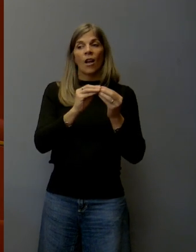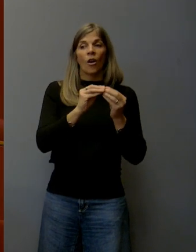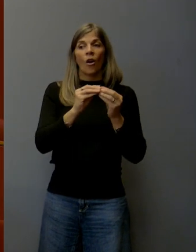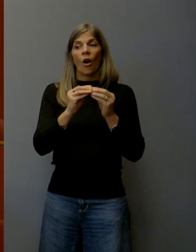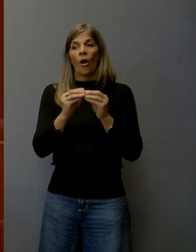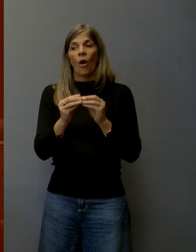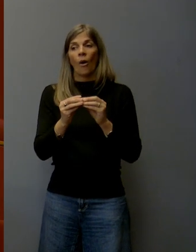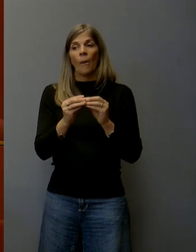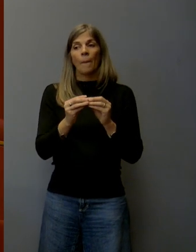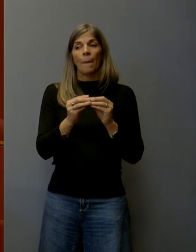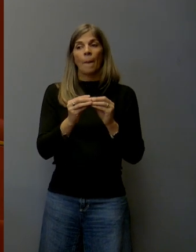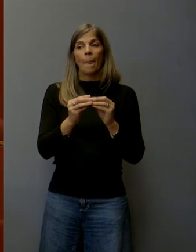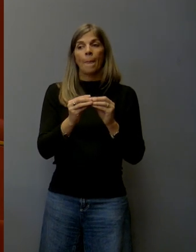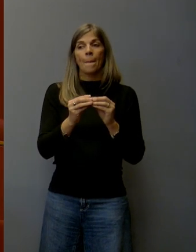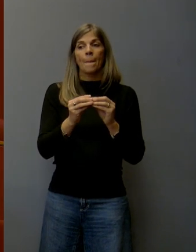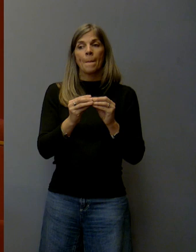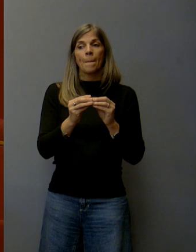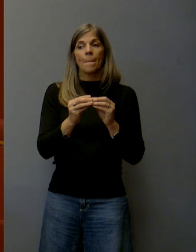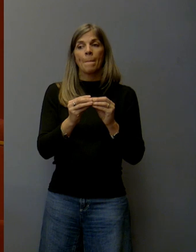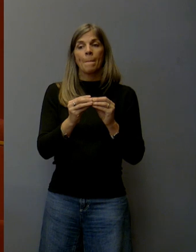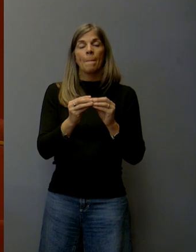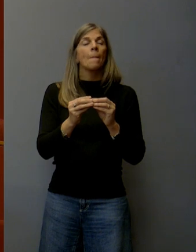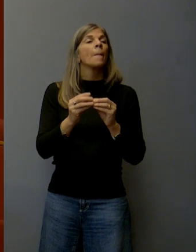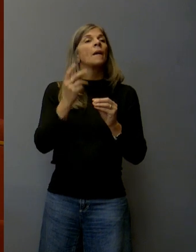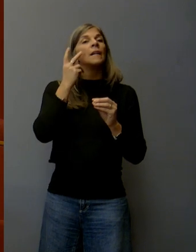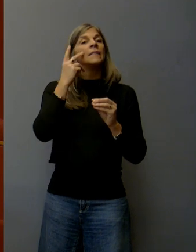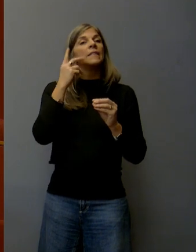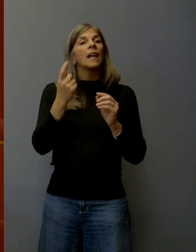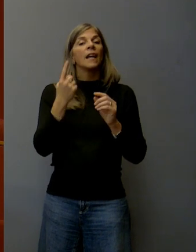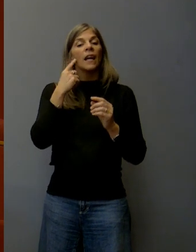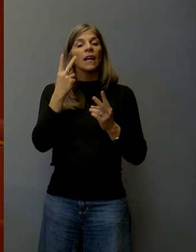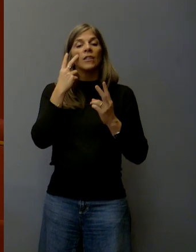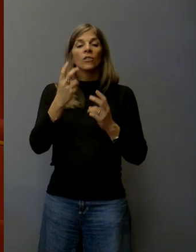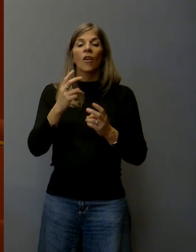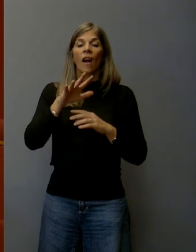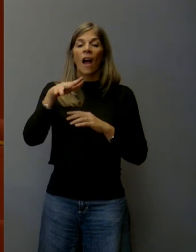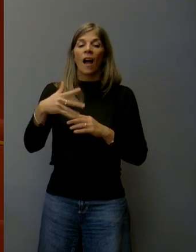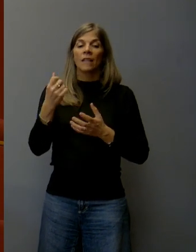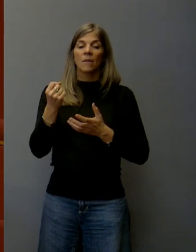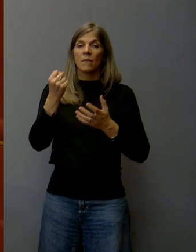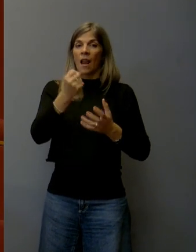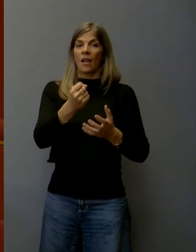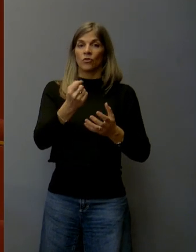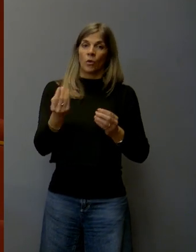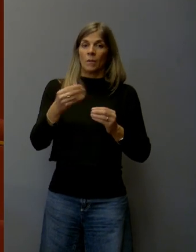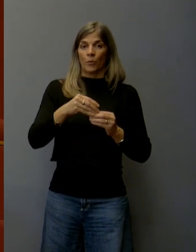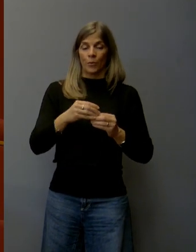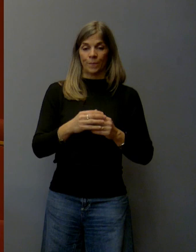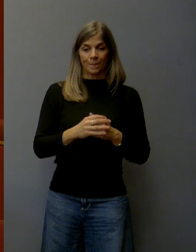individuate e le fonti di spesa alternative O ulteriori rispetto a quelle del bilancio